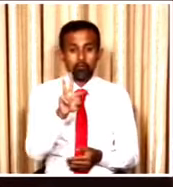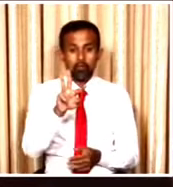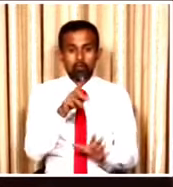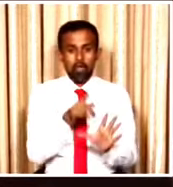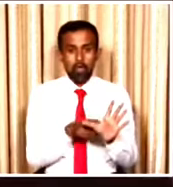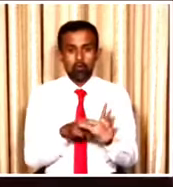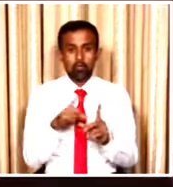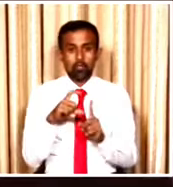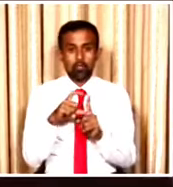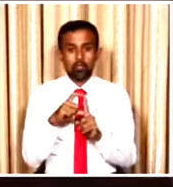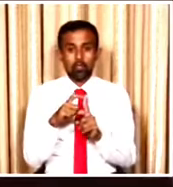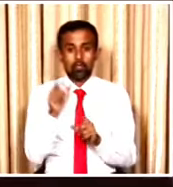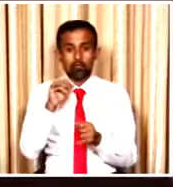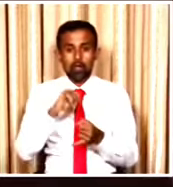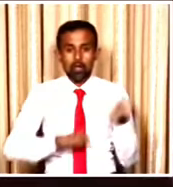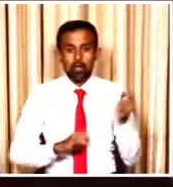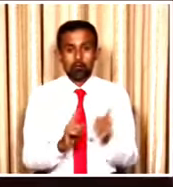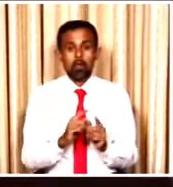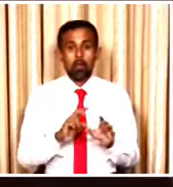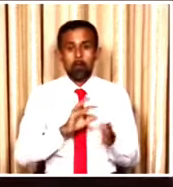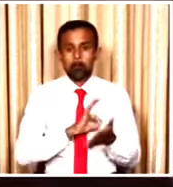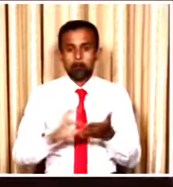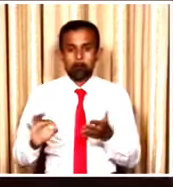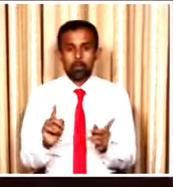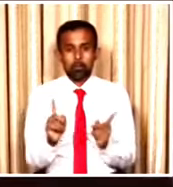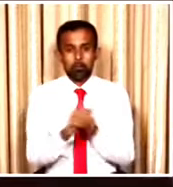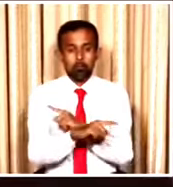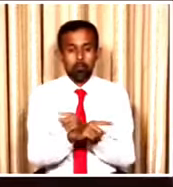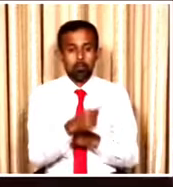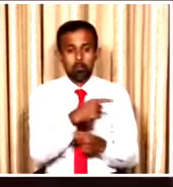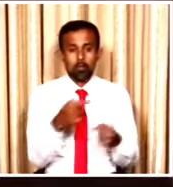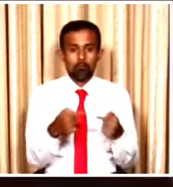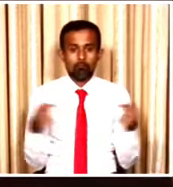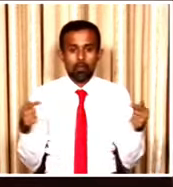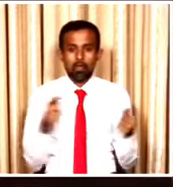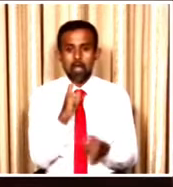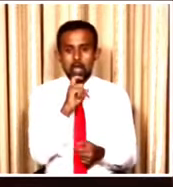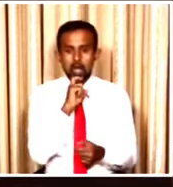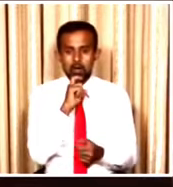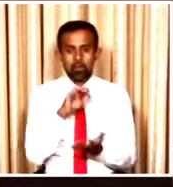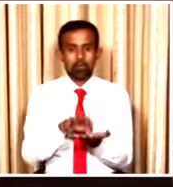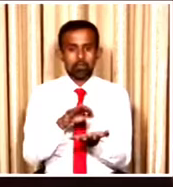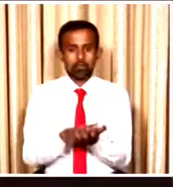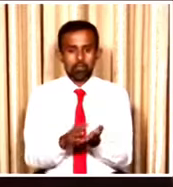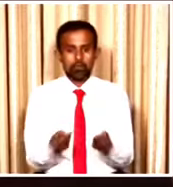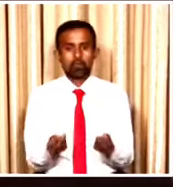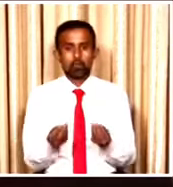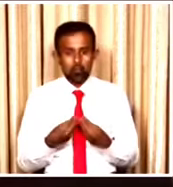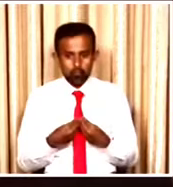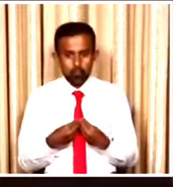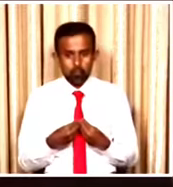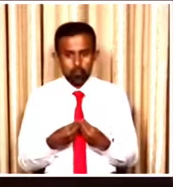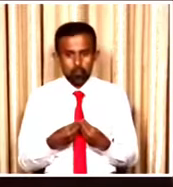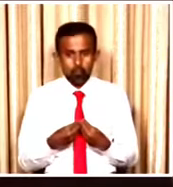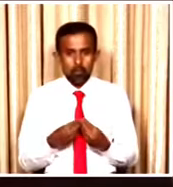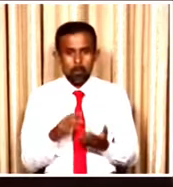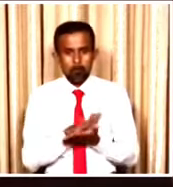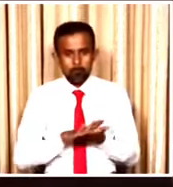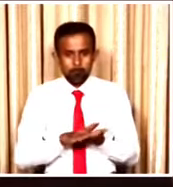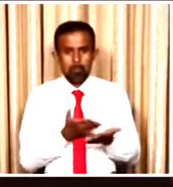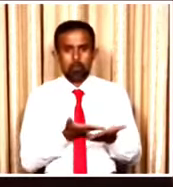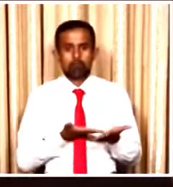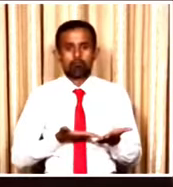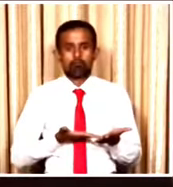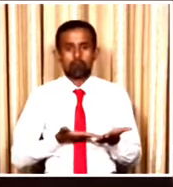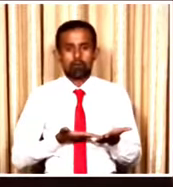අවුරුද්දේ දයසිරි ලේකම්තුමා අයින්කලාට පස්සේ එතුමා මෙතුමාට විරුද්ධව දාපු නඩුවකට තමයි තීන්දුව දීලා තියෙන්නේ. ඒ තීන්දුවේ පැහැදිලිවම